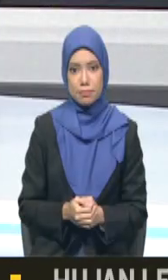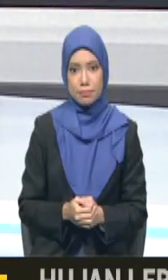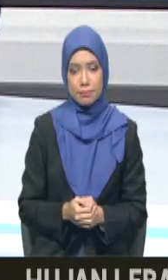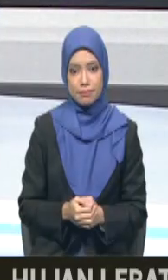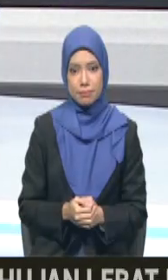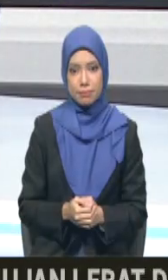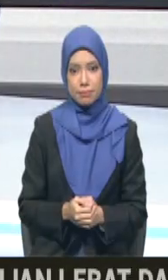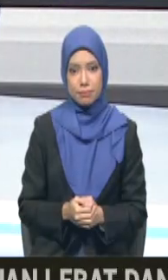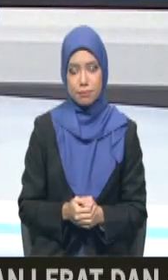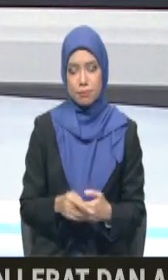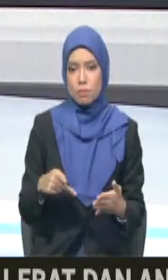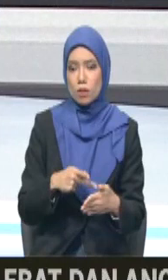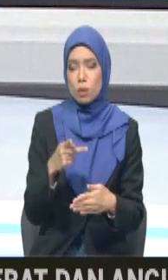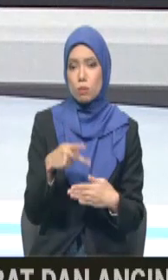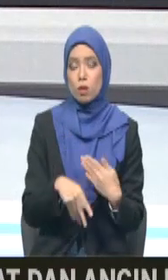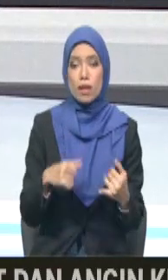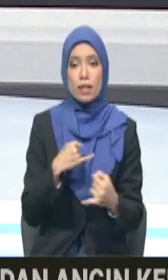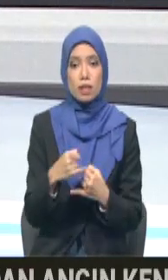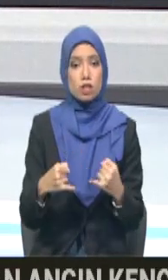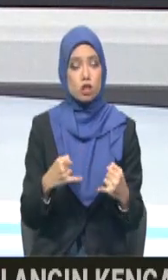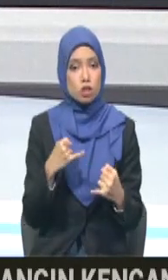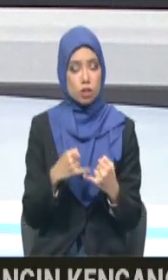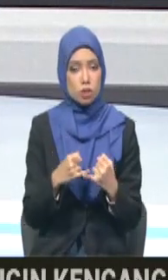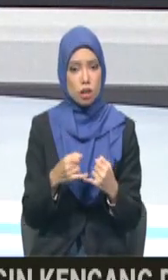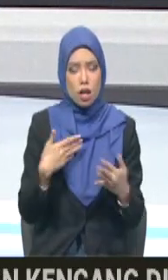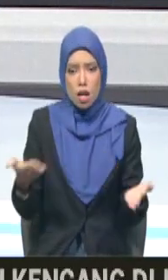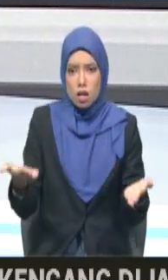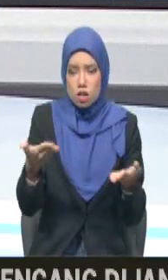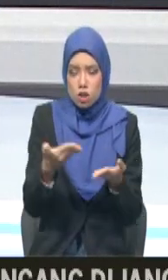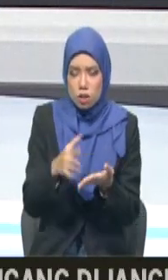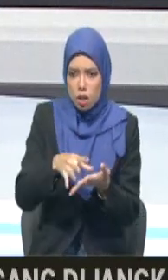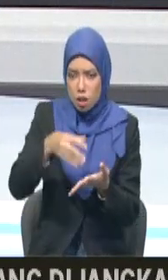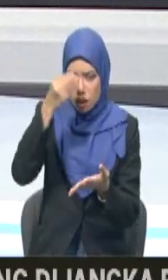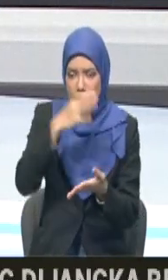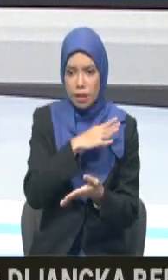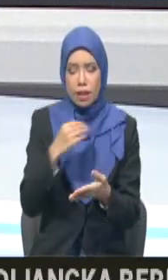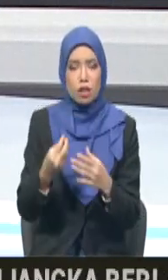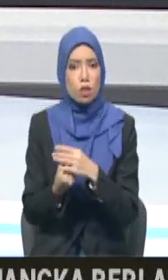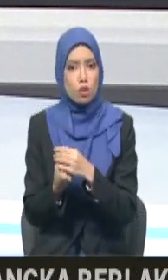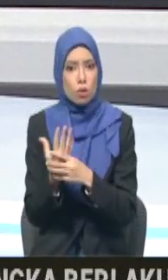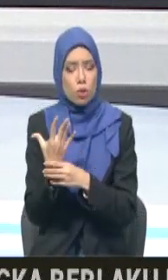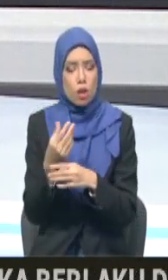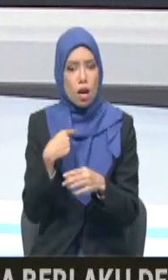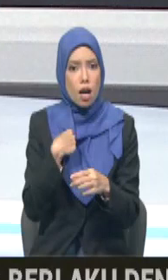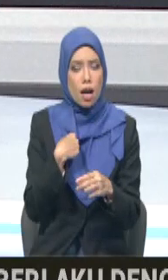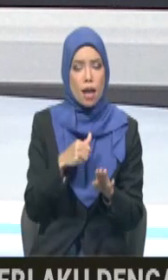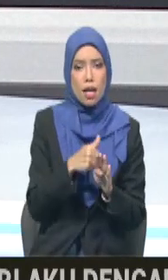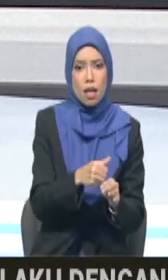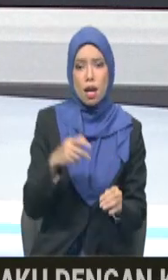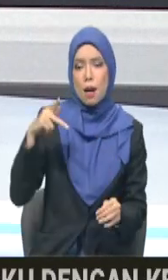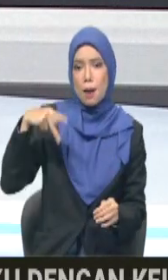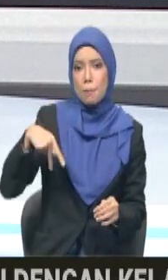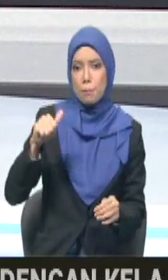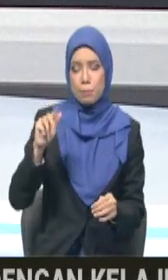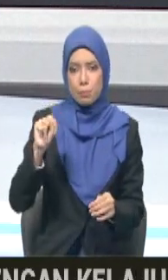depan program antarabangsa share learn grow anjuran persatuan Pandu puteri Brunai Darussalam berakhir